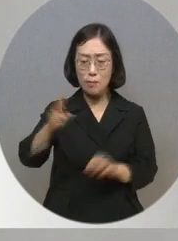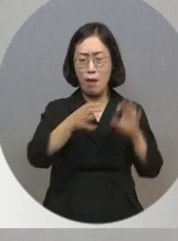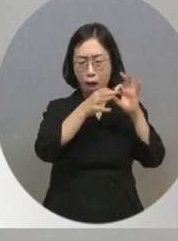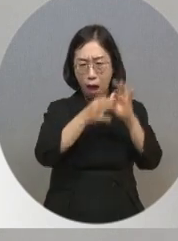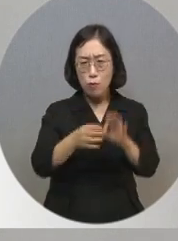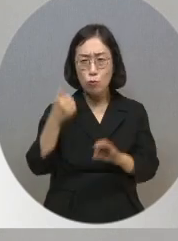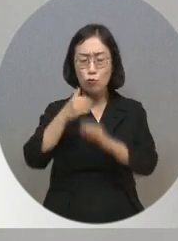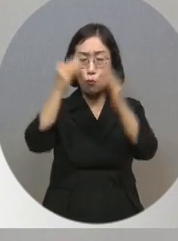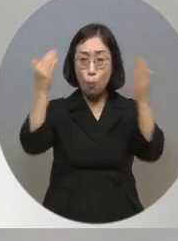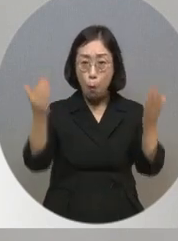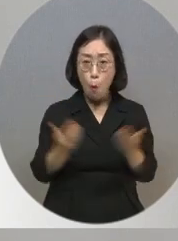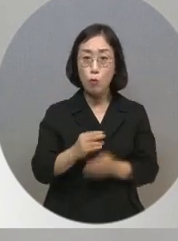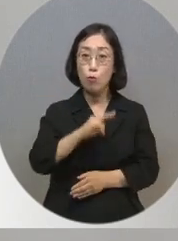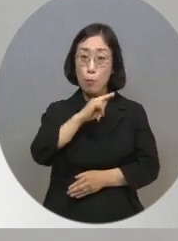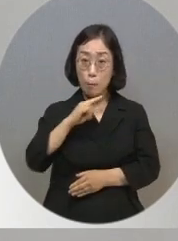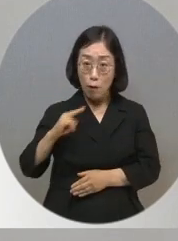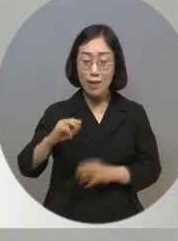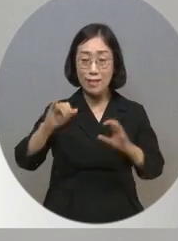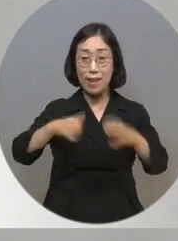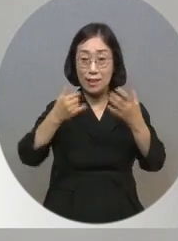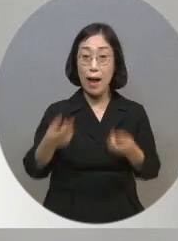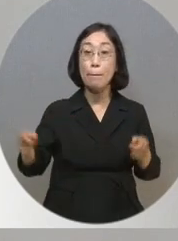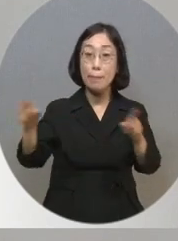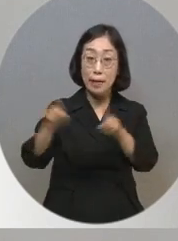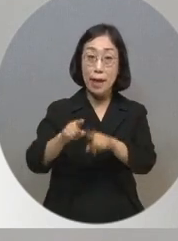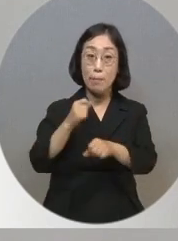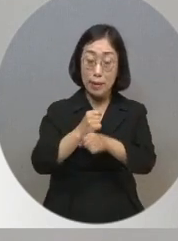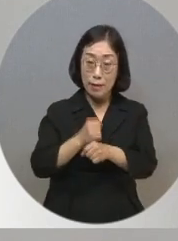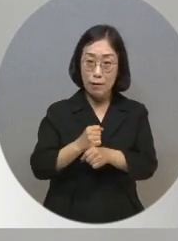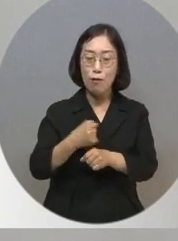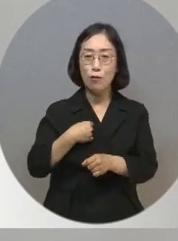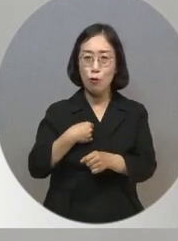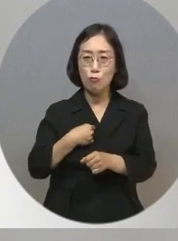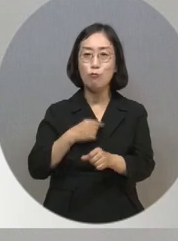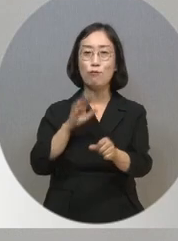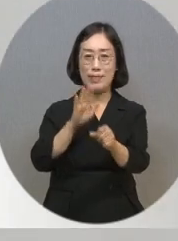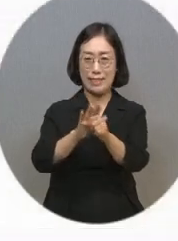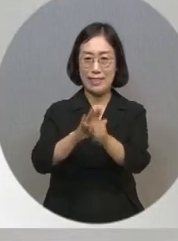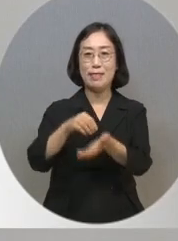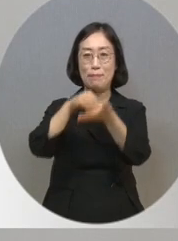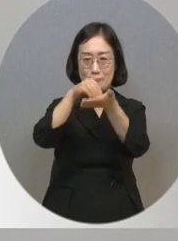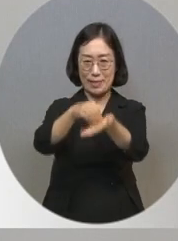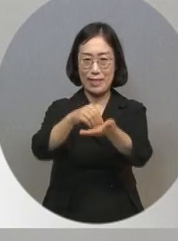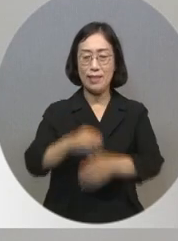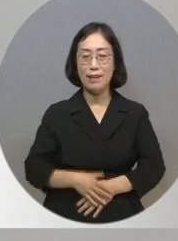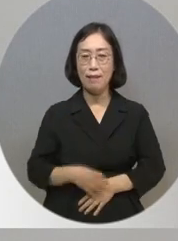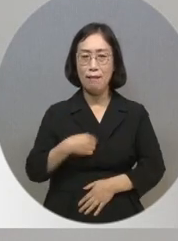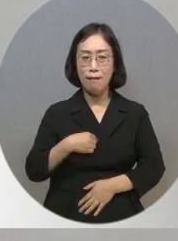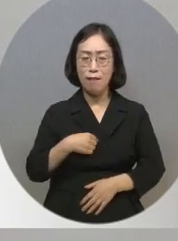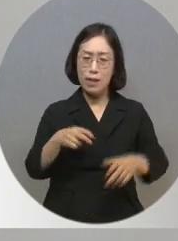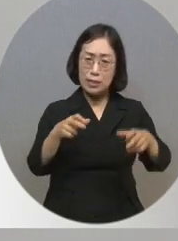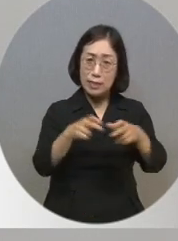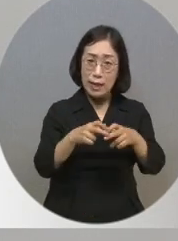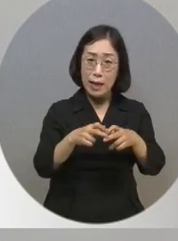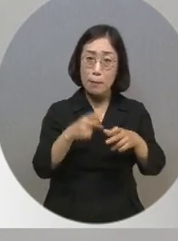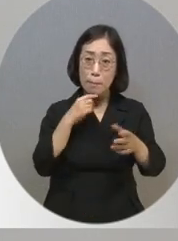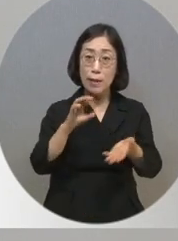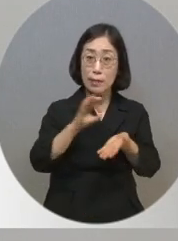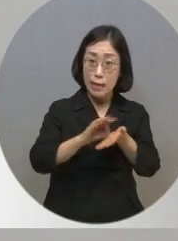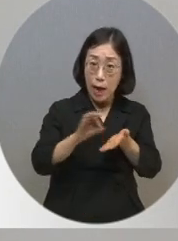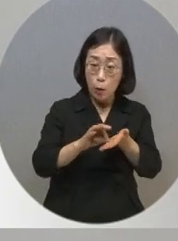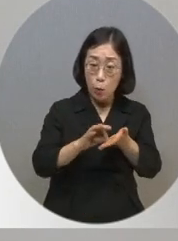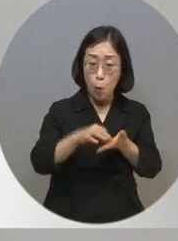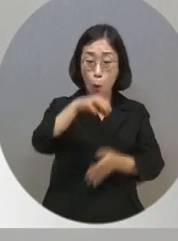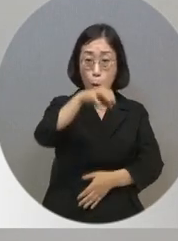편한 세상 함께 만들어요. WBC 복지TV와 함께합니다. 그 장애인 전용 시설 설비라는